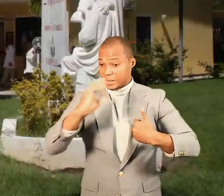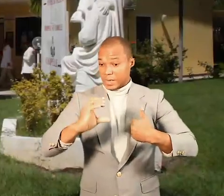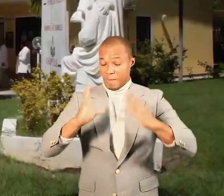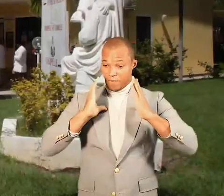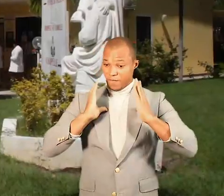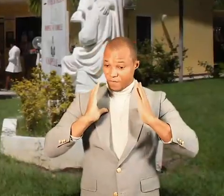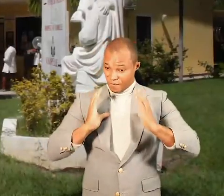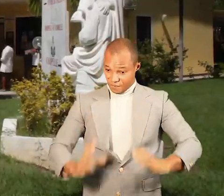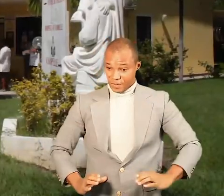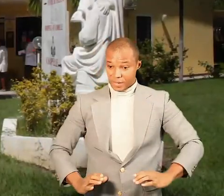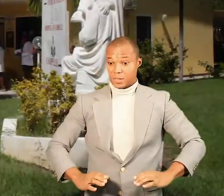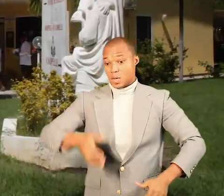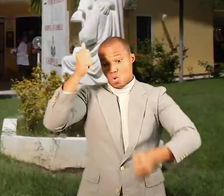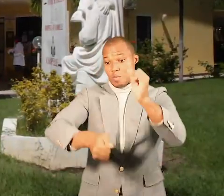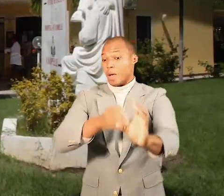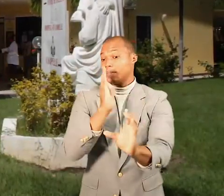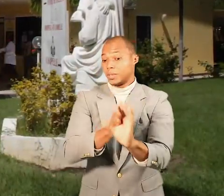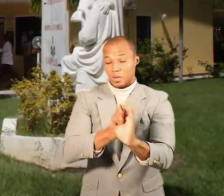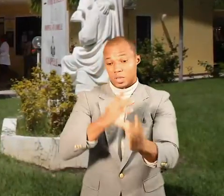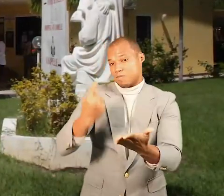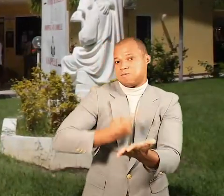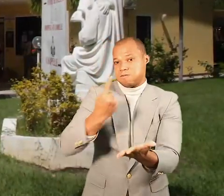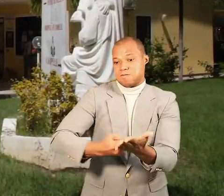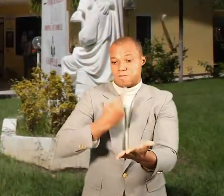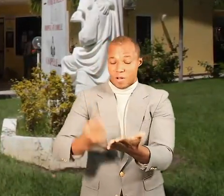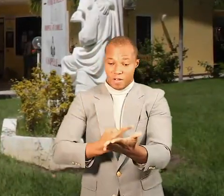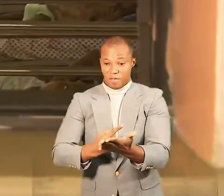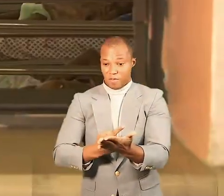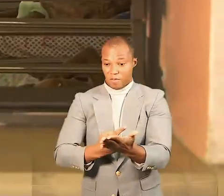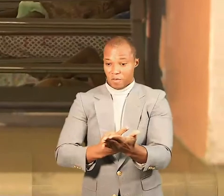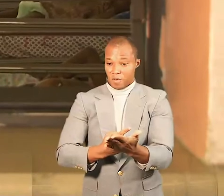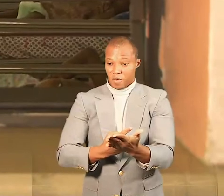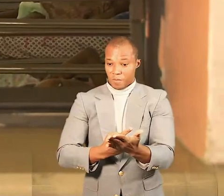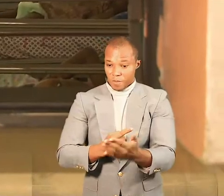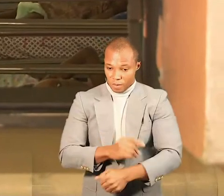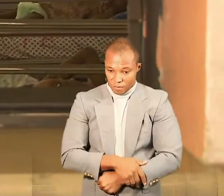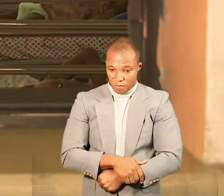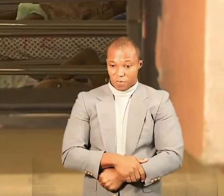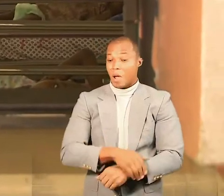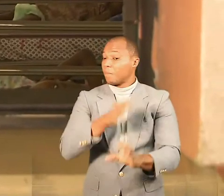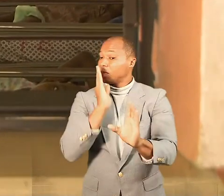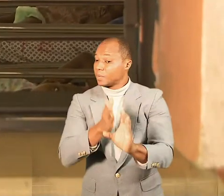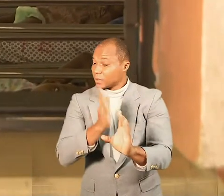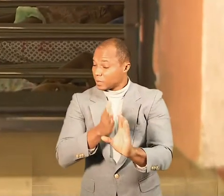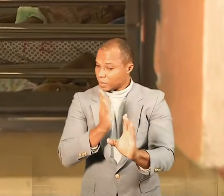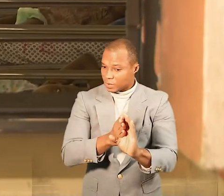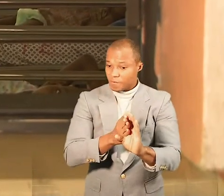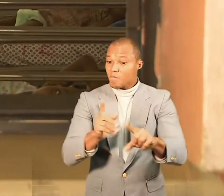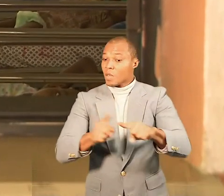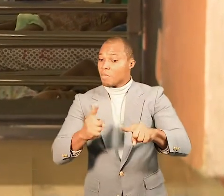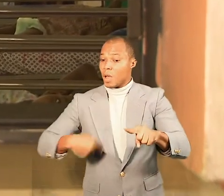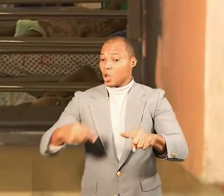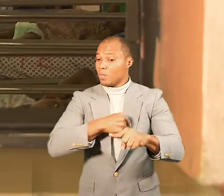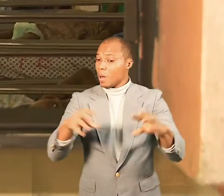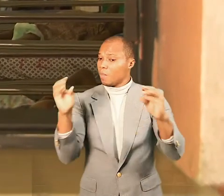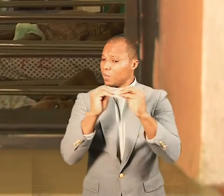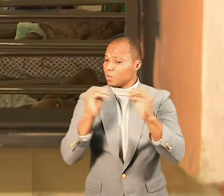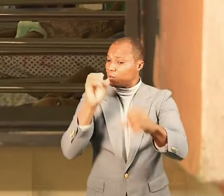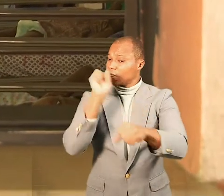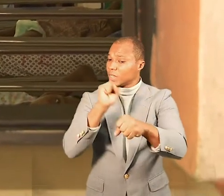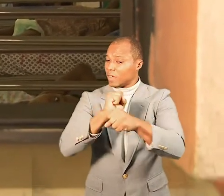handicaps physiques mais des handicaps psychologiques parfois bien entendu qu'a pas gagne orientateur sur le plan psychologique pour